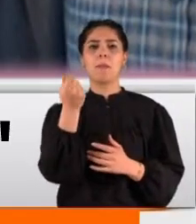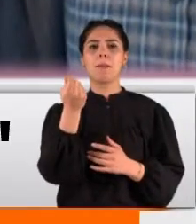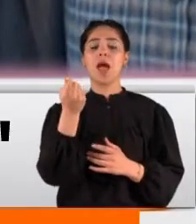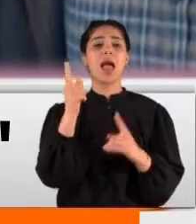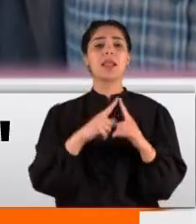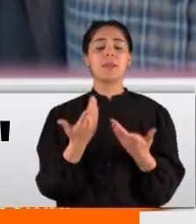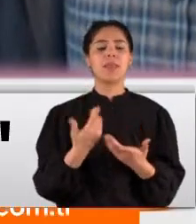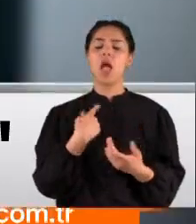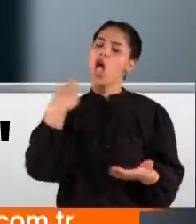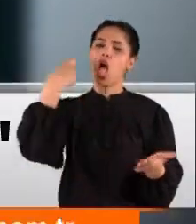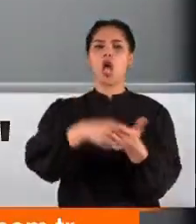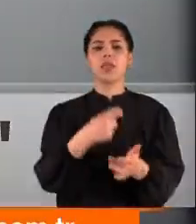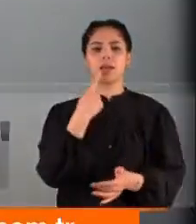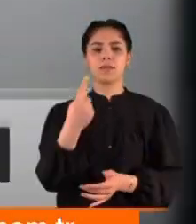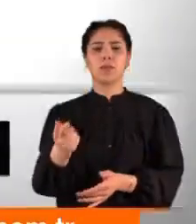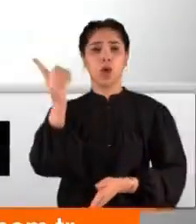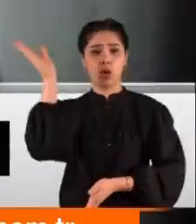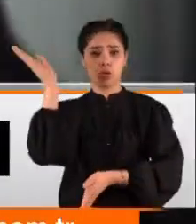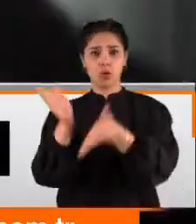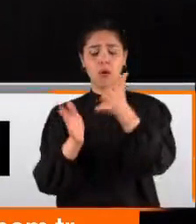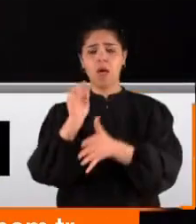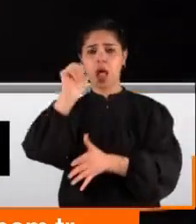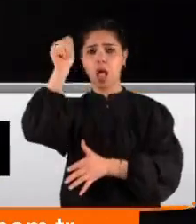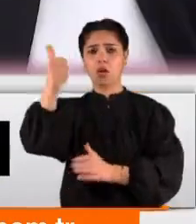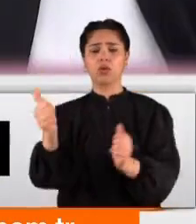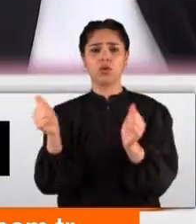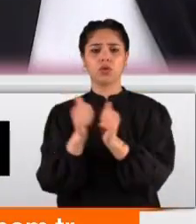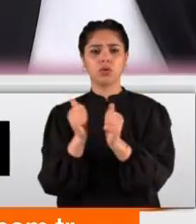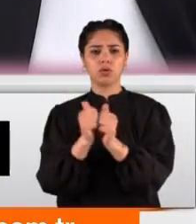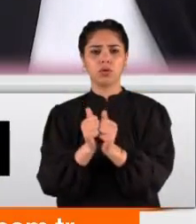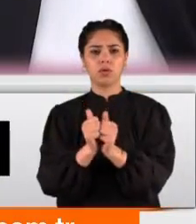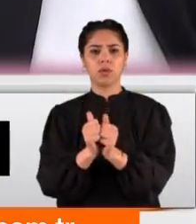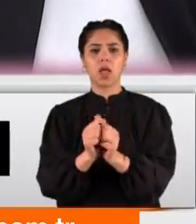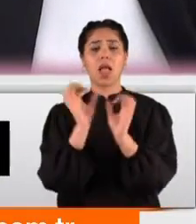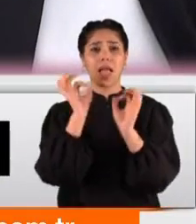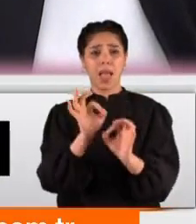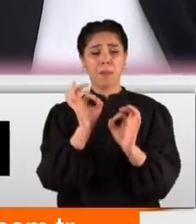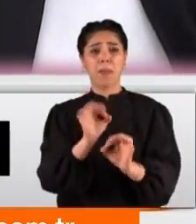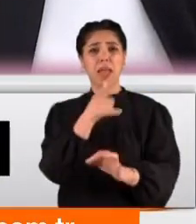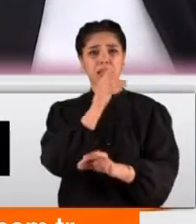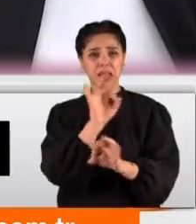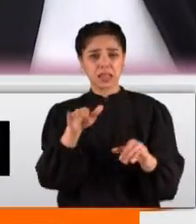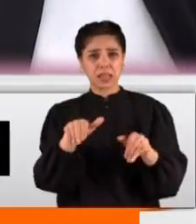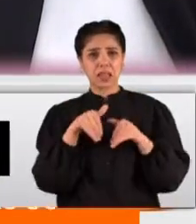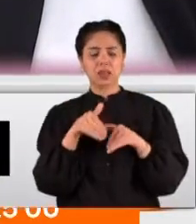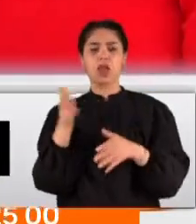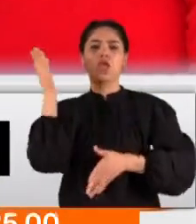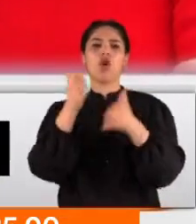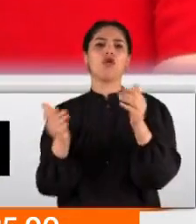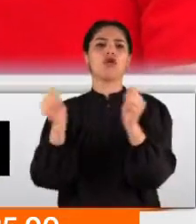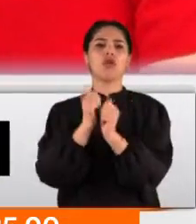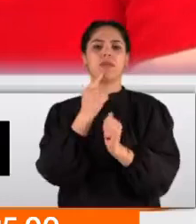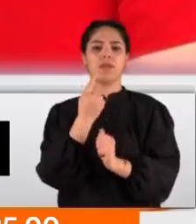ederim söyle ederini öderim o şiddetin boyutu her geçen gün artık size kalmış şiddetin boyutunu bir sıktı